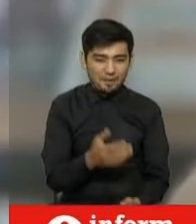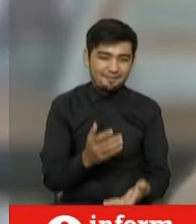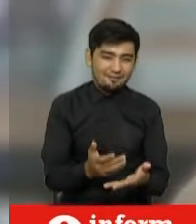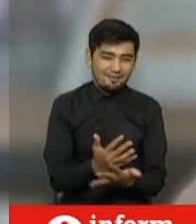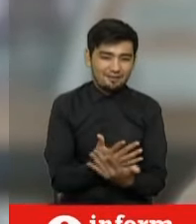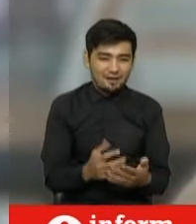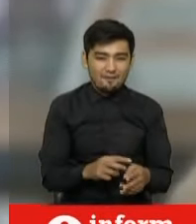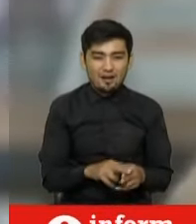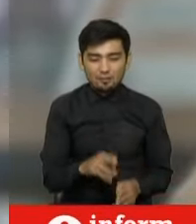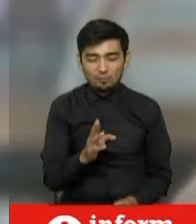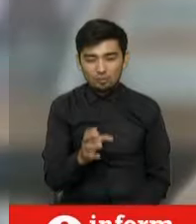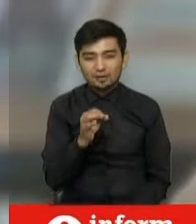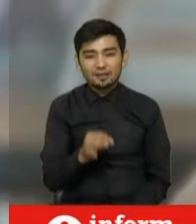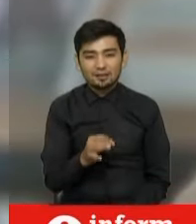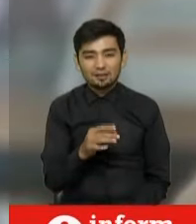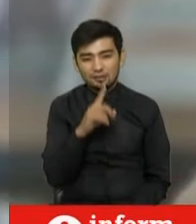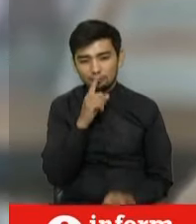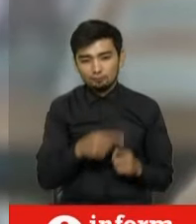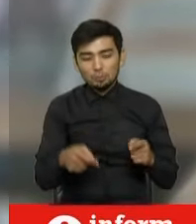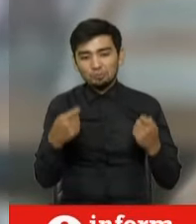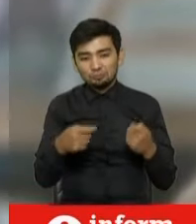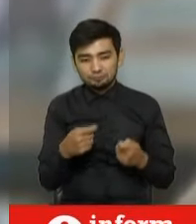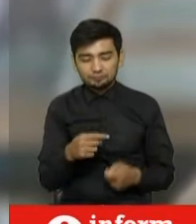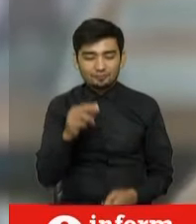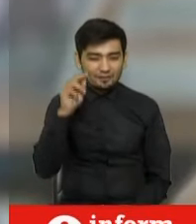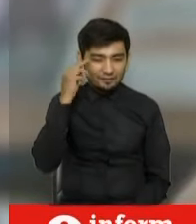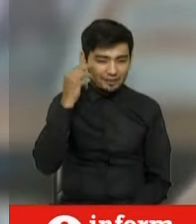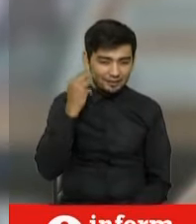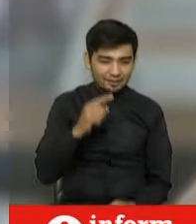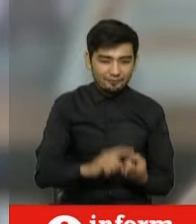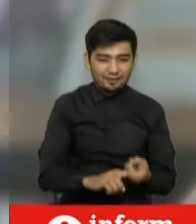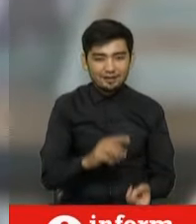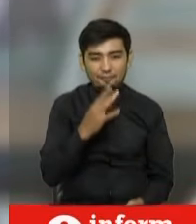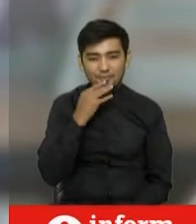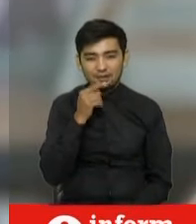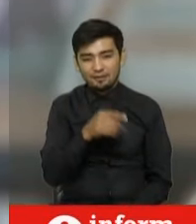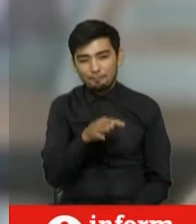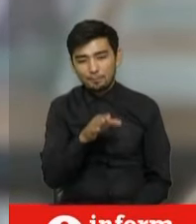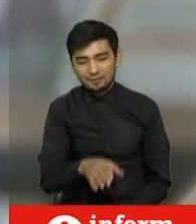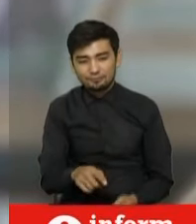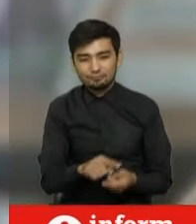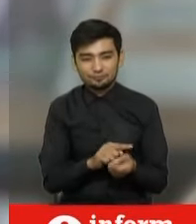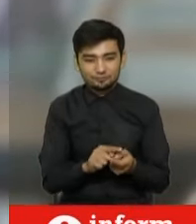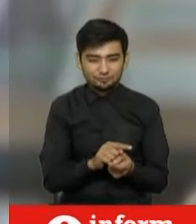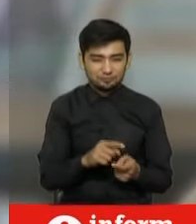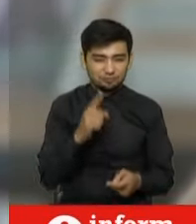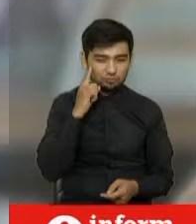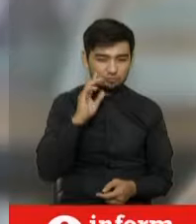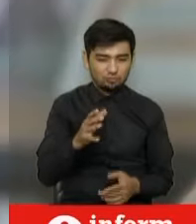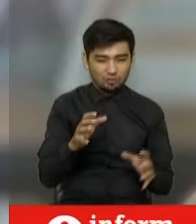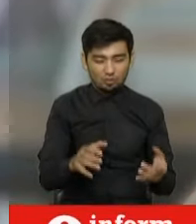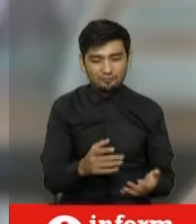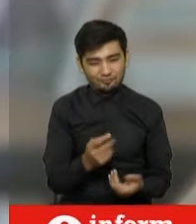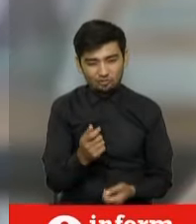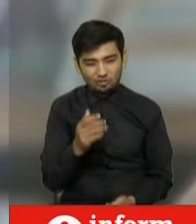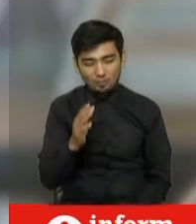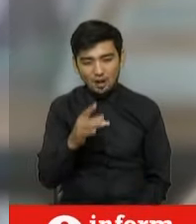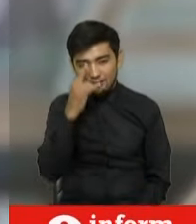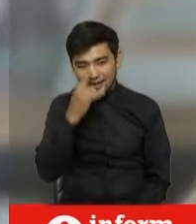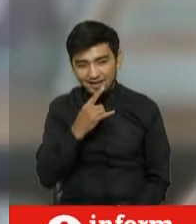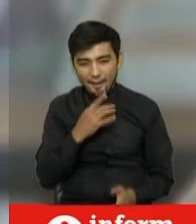бір жол бір белдеу сауда жолына байланысты Қытайға байланысты жалпы американың ұстанымдарын қайта қарауға алып келуі мүмкін. Алайда